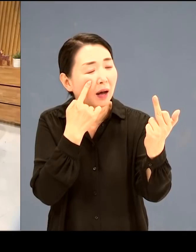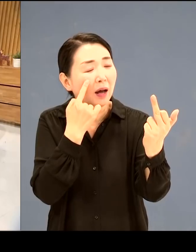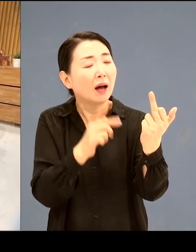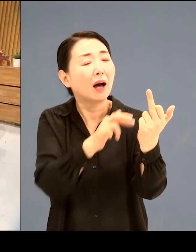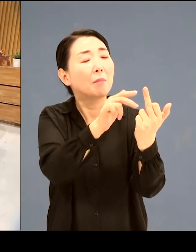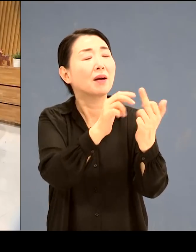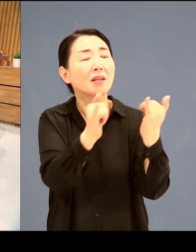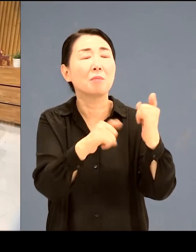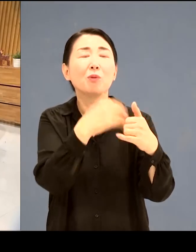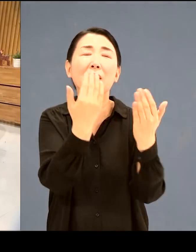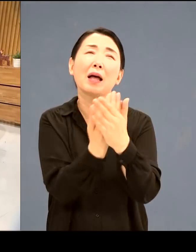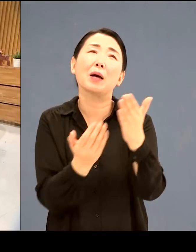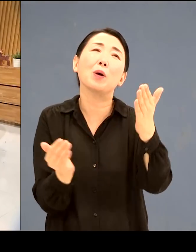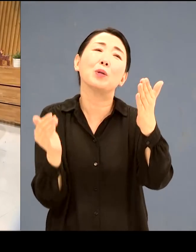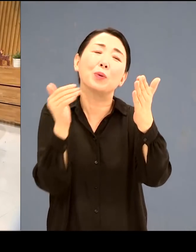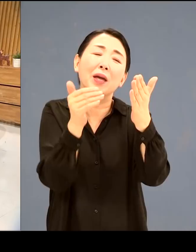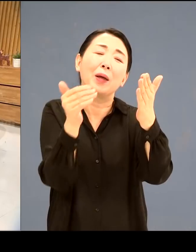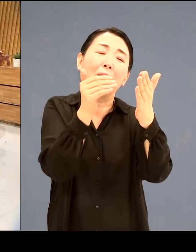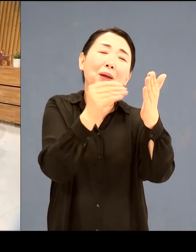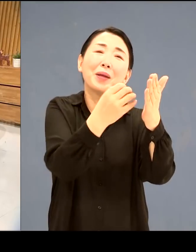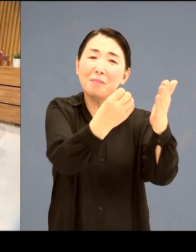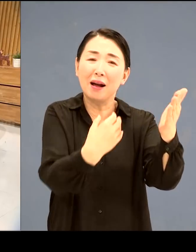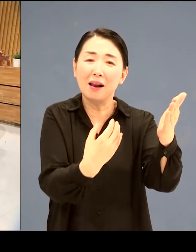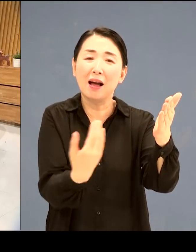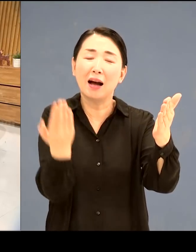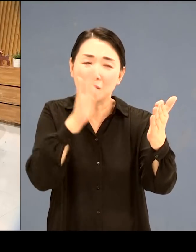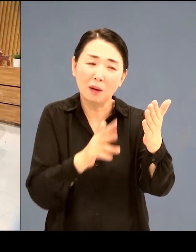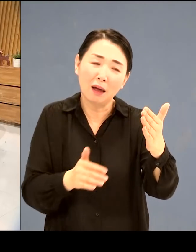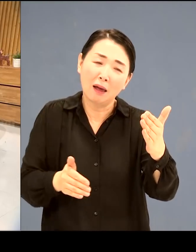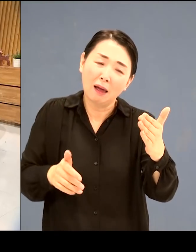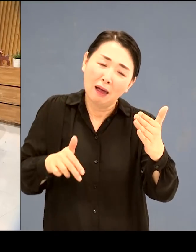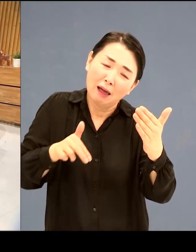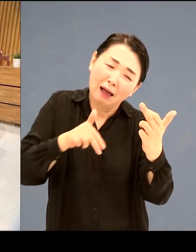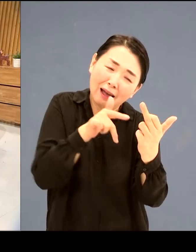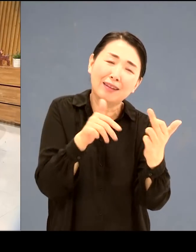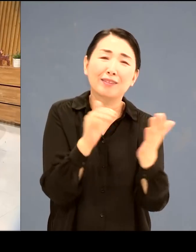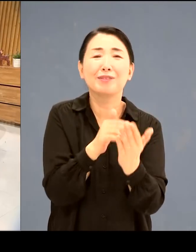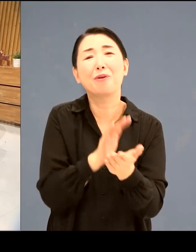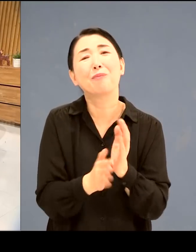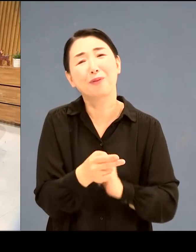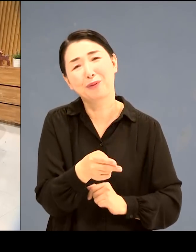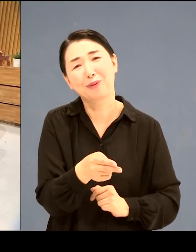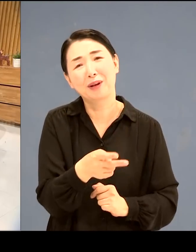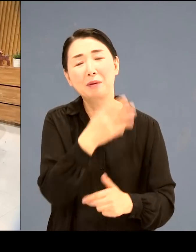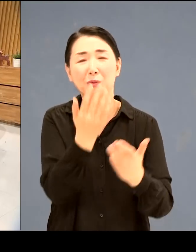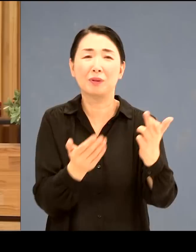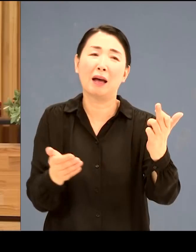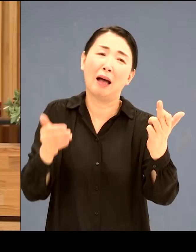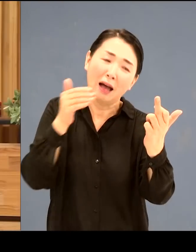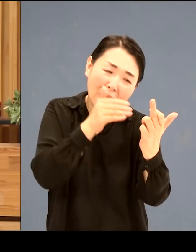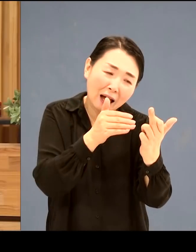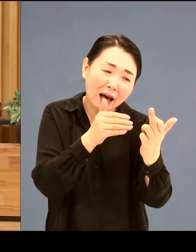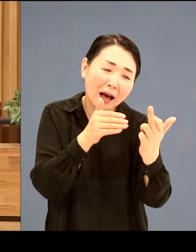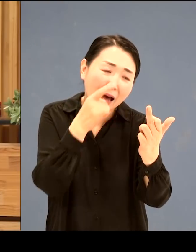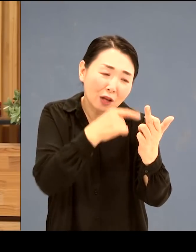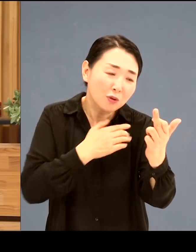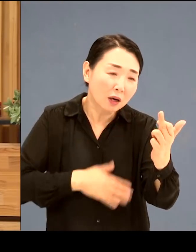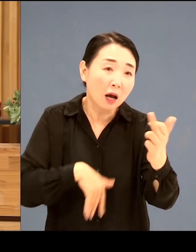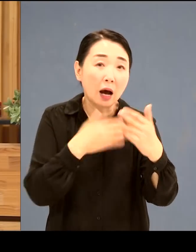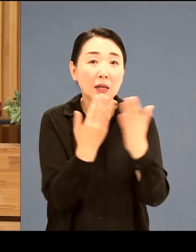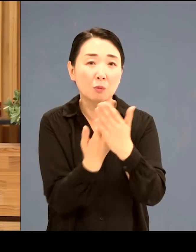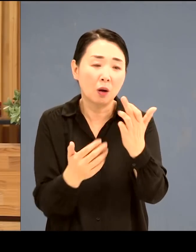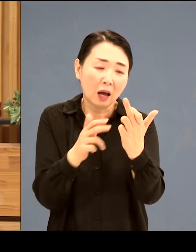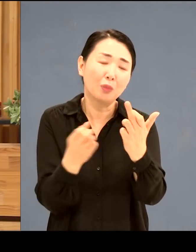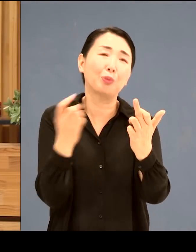그러잖아요. 다 왔어, 다 왔어. 가도 가도 끝이 없더라고요. 그죠? 네. 다 왔어, 다 왔어 해서 진짜 단 줄 알았더니 올라가니까 올라갈 곳이